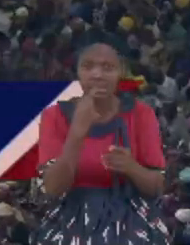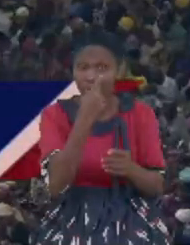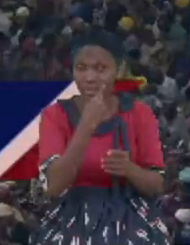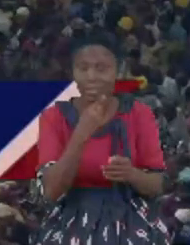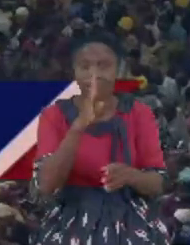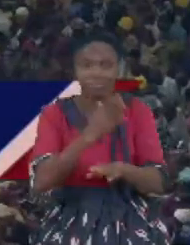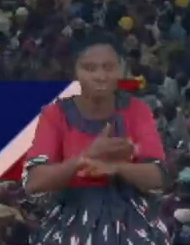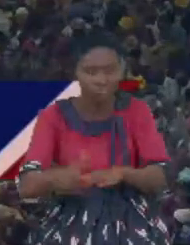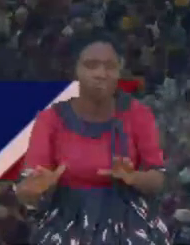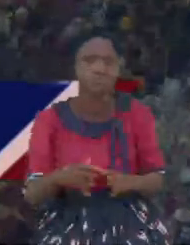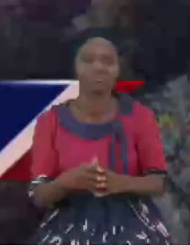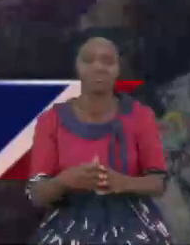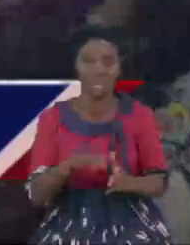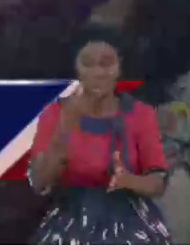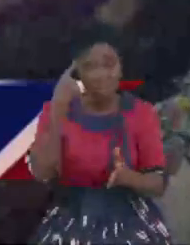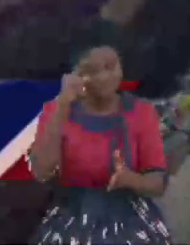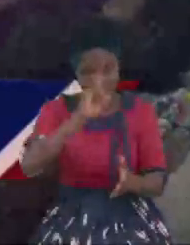cette assurance en Dieu,